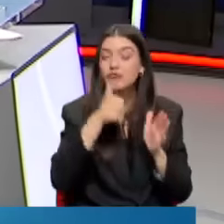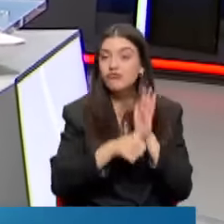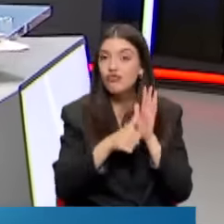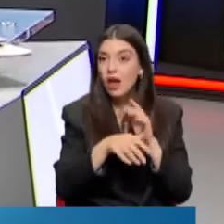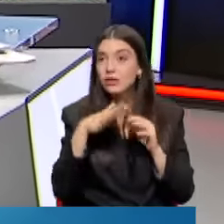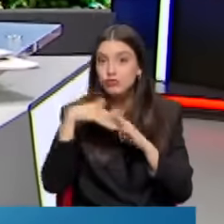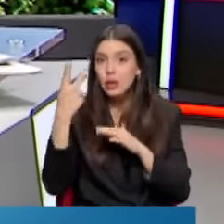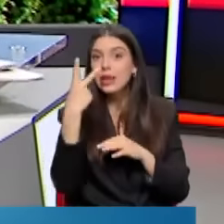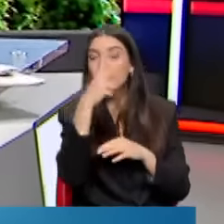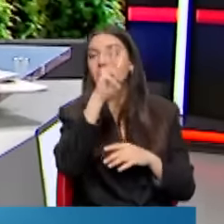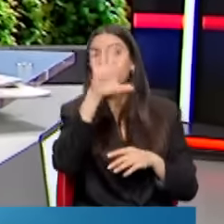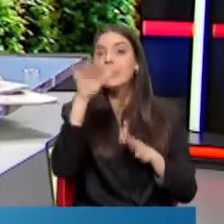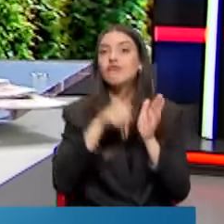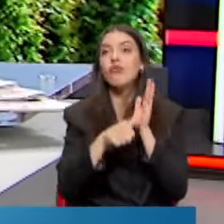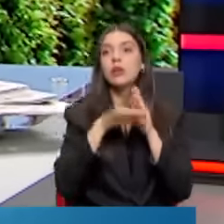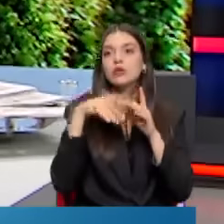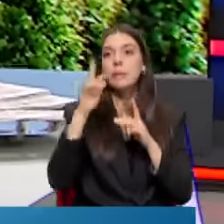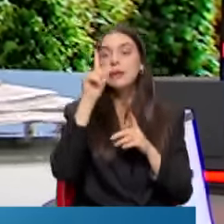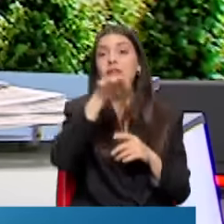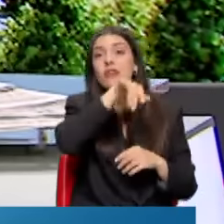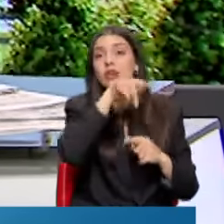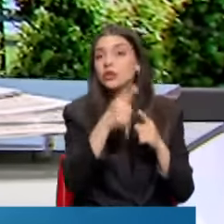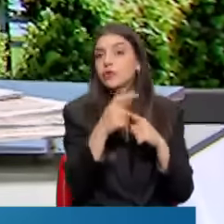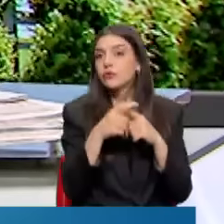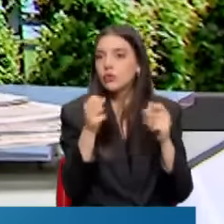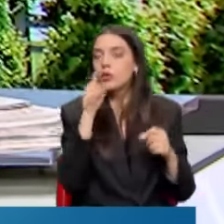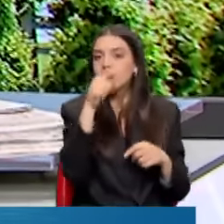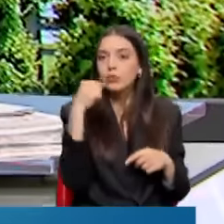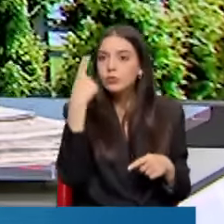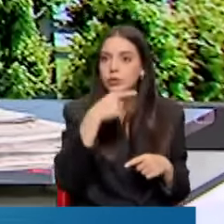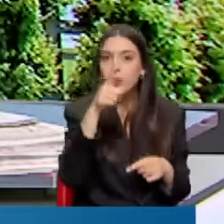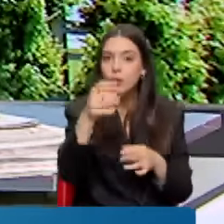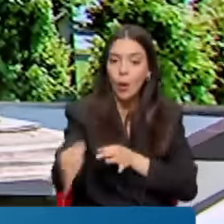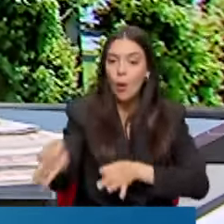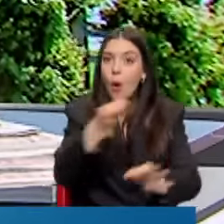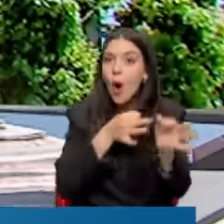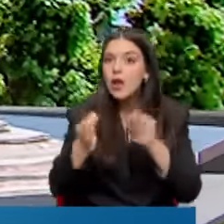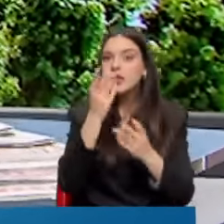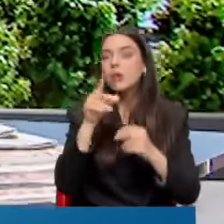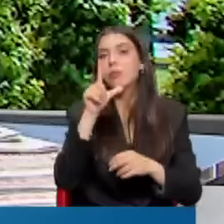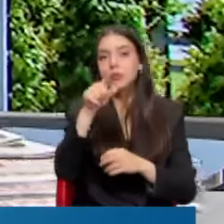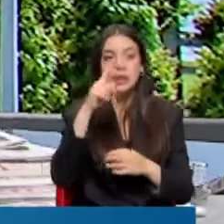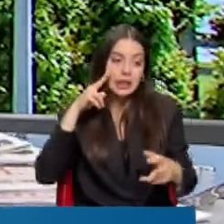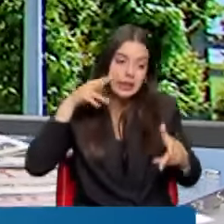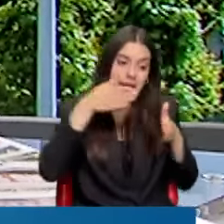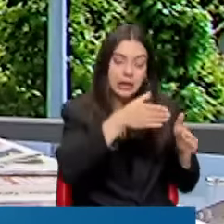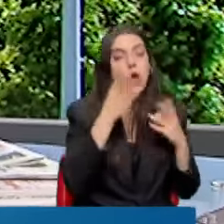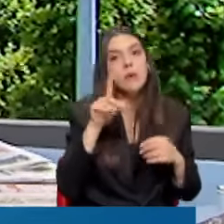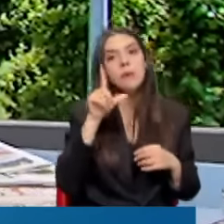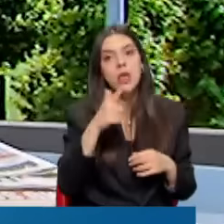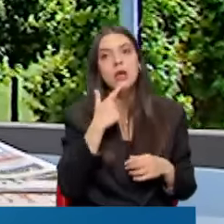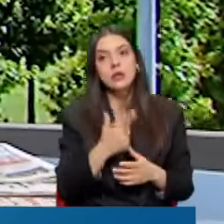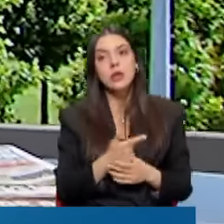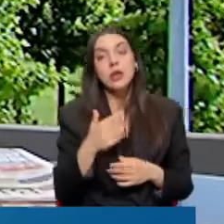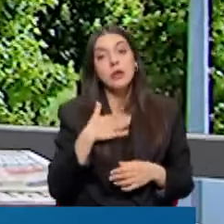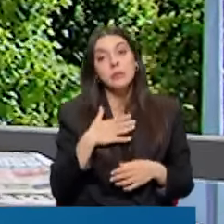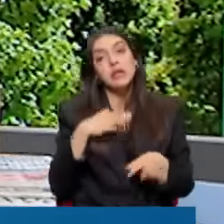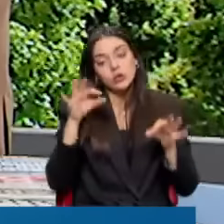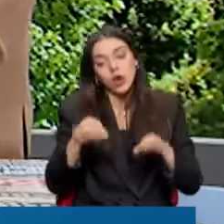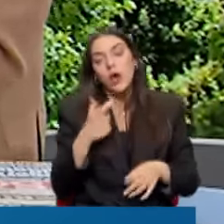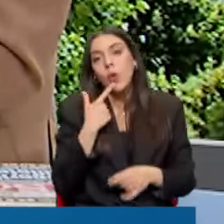2025 sonra ise yaşlı bir nüfusa sahip olacağız Dolayısıyla buraya organize olmamız buraya adapte olmamız gerekir diyor Biz şu anda